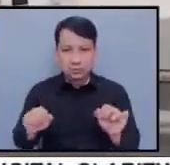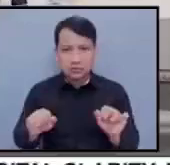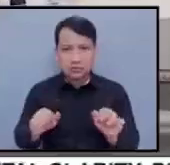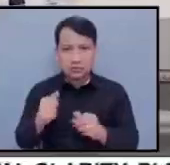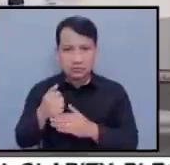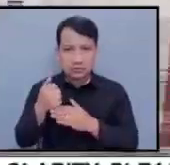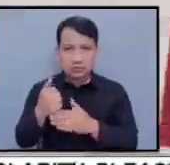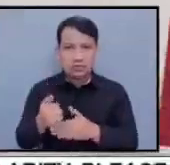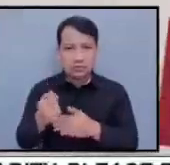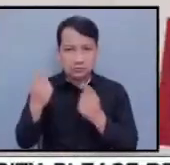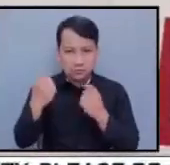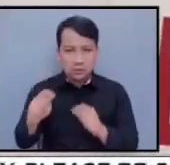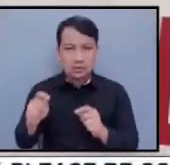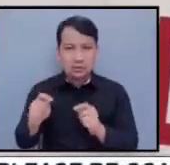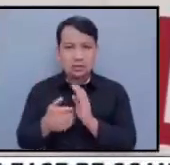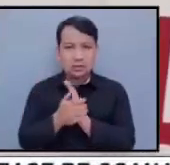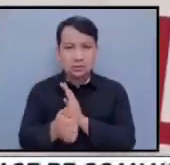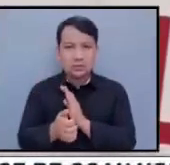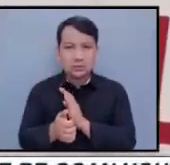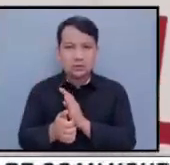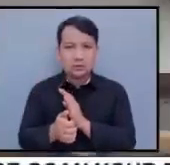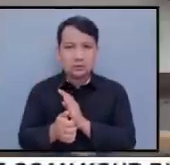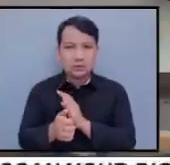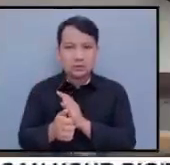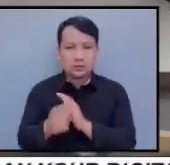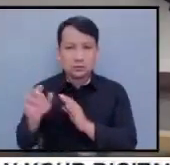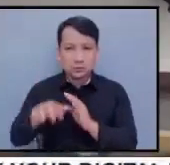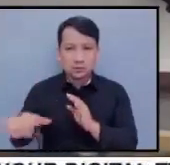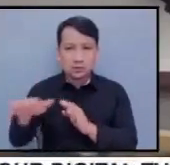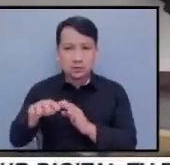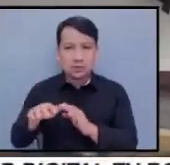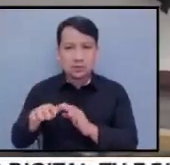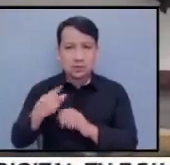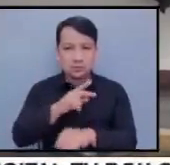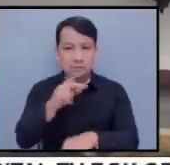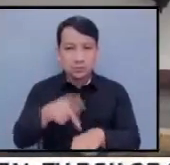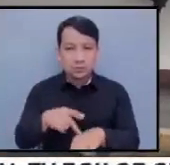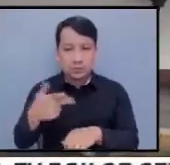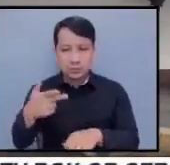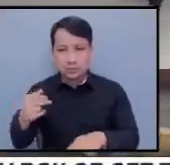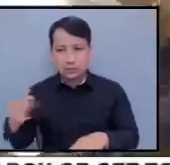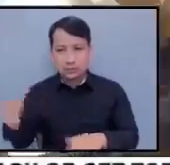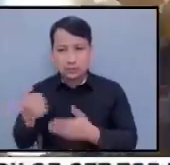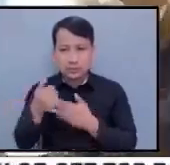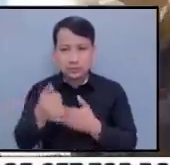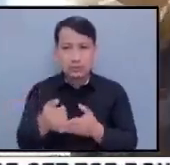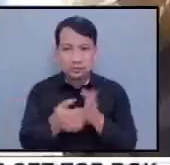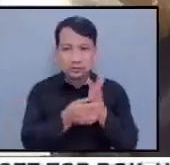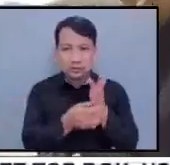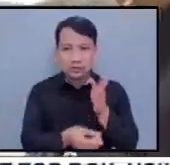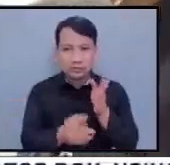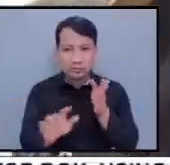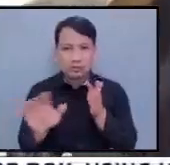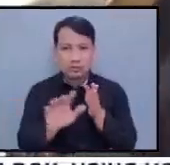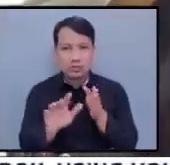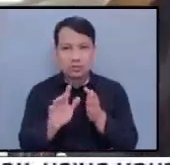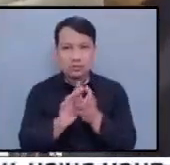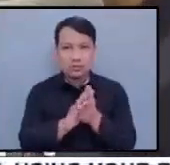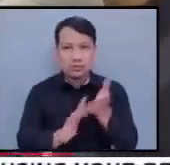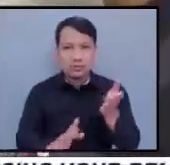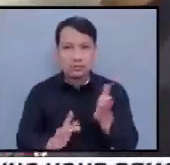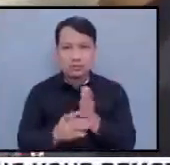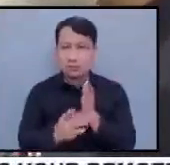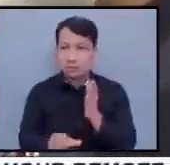at paghusayan ng kapasidad ng Pilipinas at Indonesia sa pagresponde sa oil spill. Oil spill knows